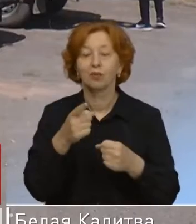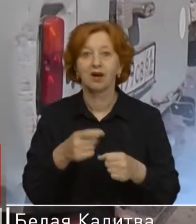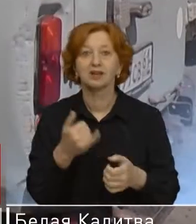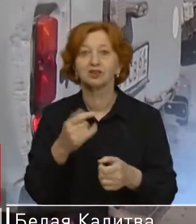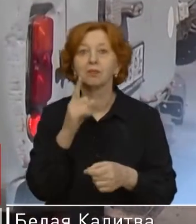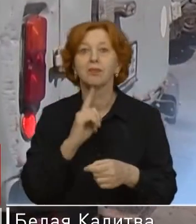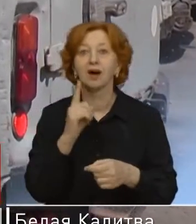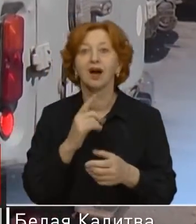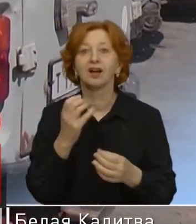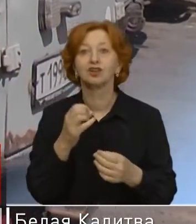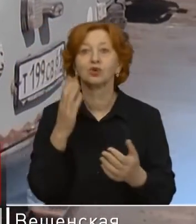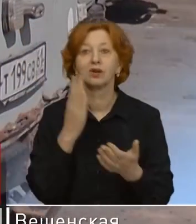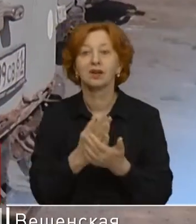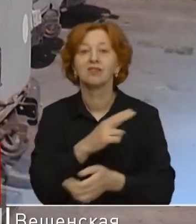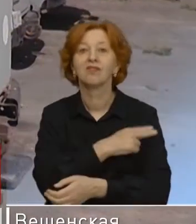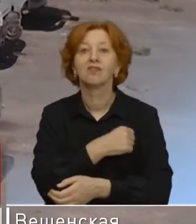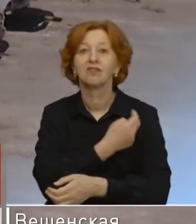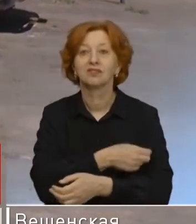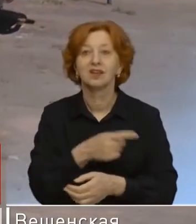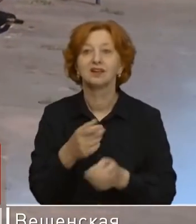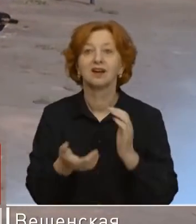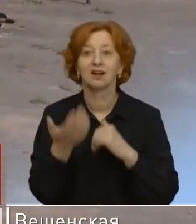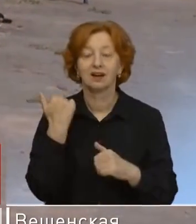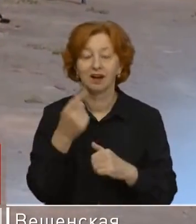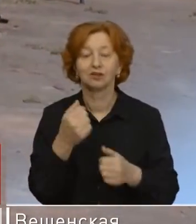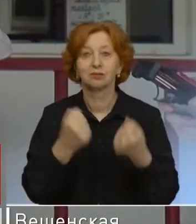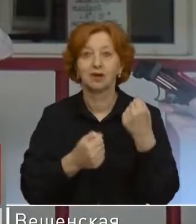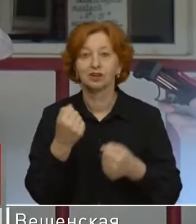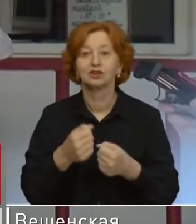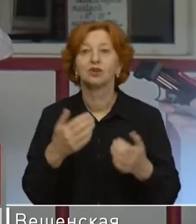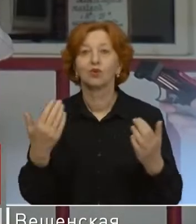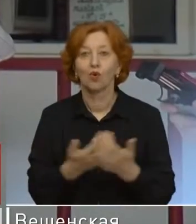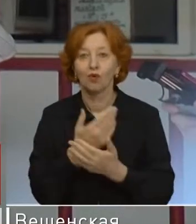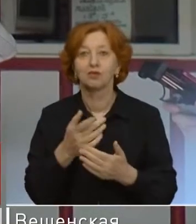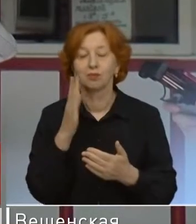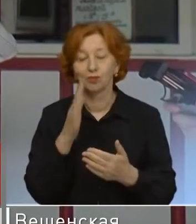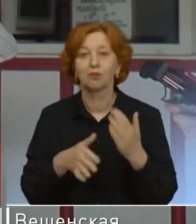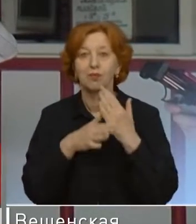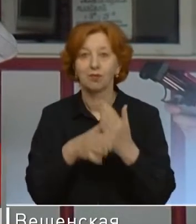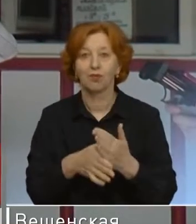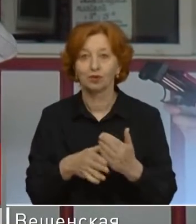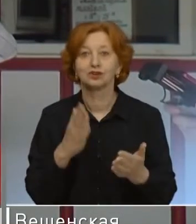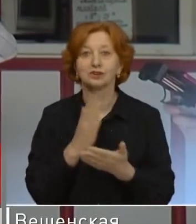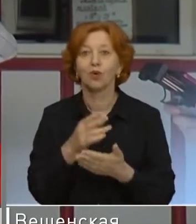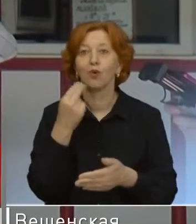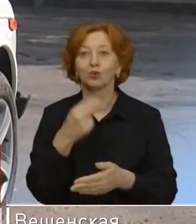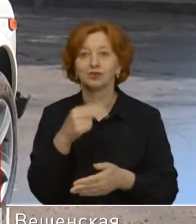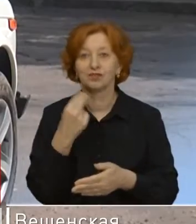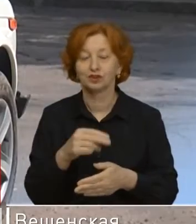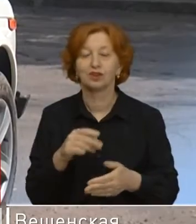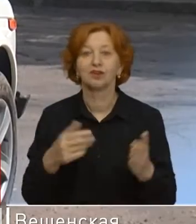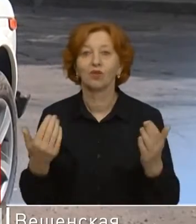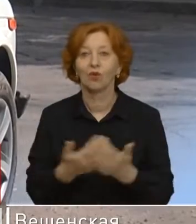остается еще 8 санитарных УАЗиков. Медики планируют, что Народный совет вновь поможет заменить устаревший медтранспорт